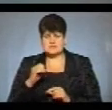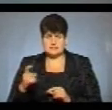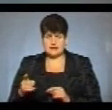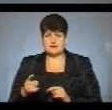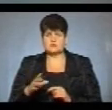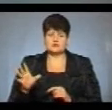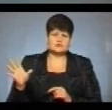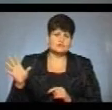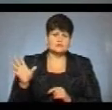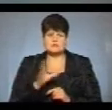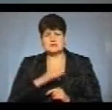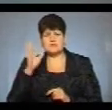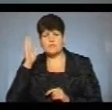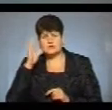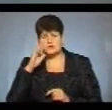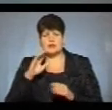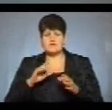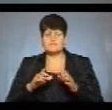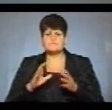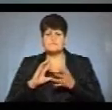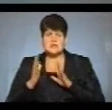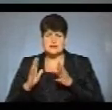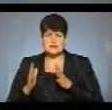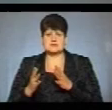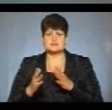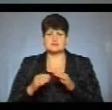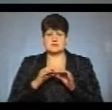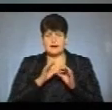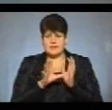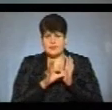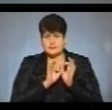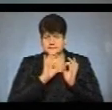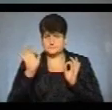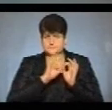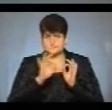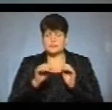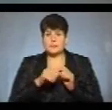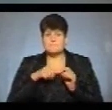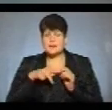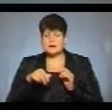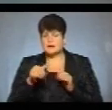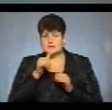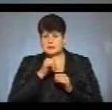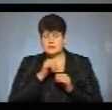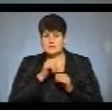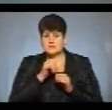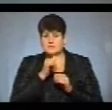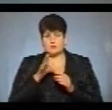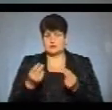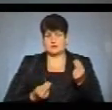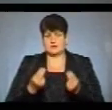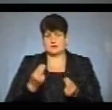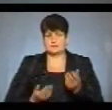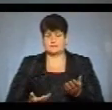скрізь і над водоймищами, в лісі, на березі скрізь. Лінії проходять, правда? щоб підліднями не утворили ігри в